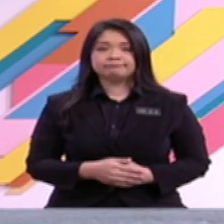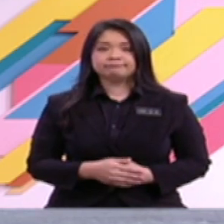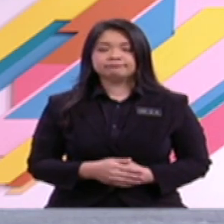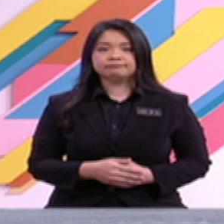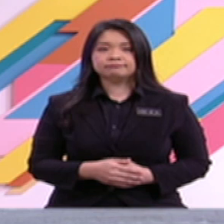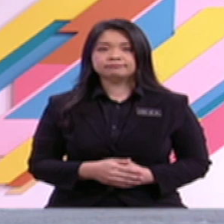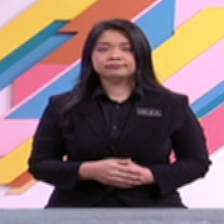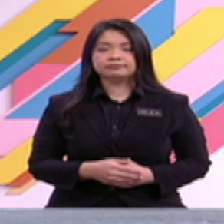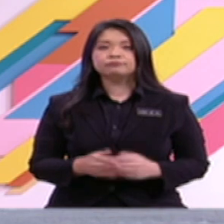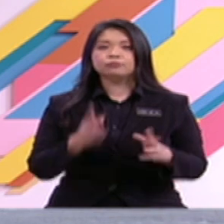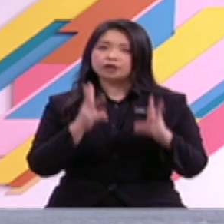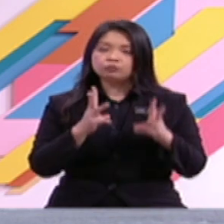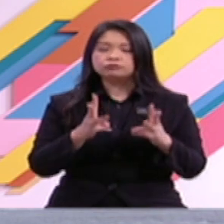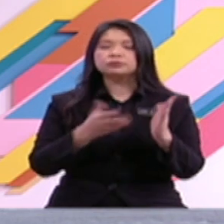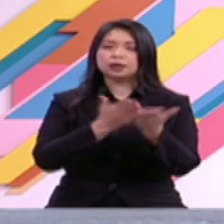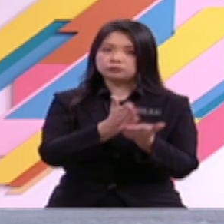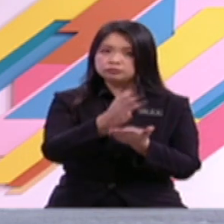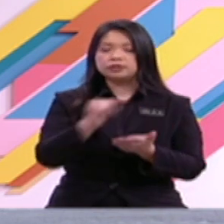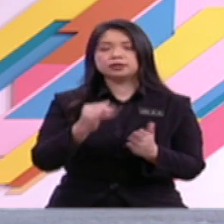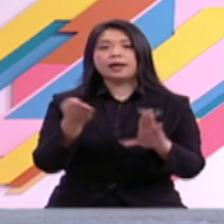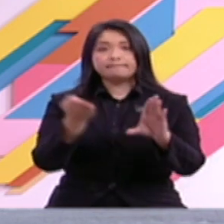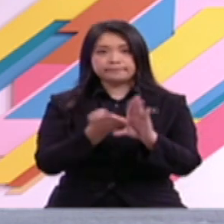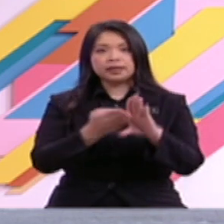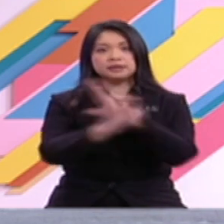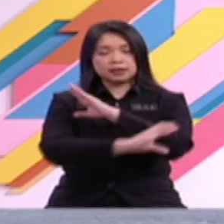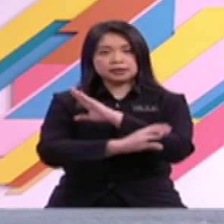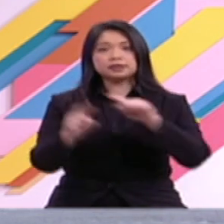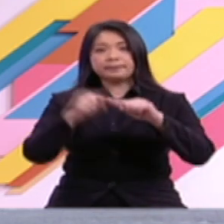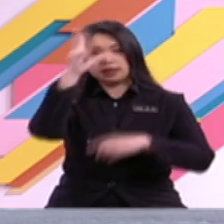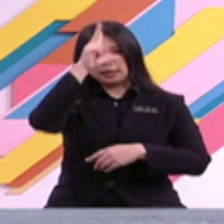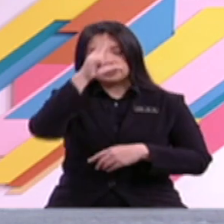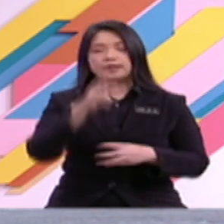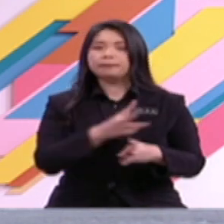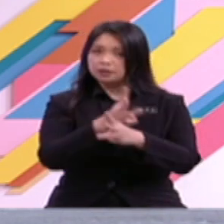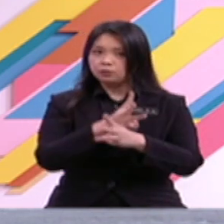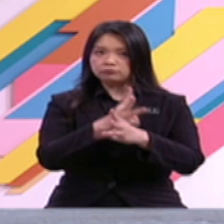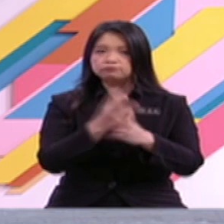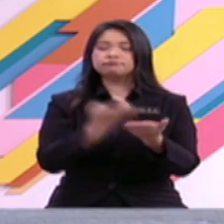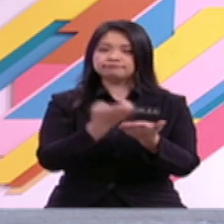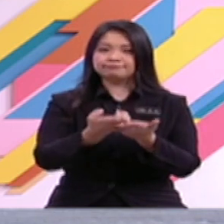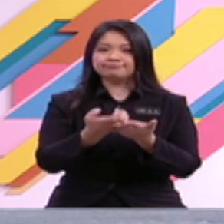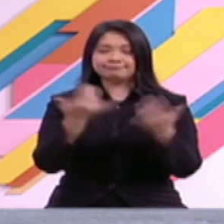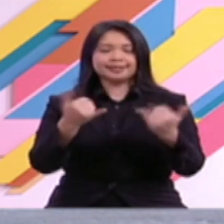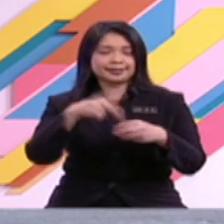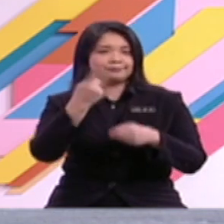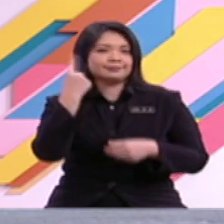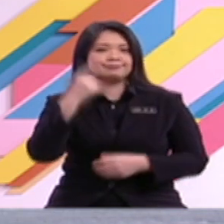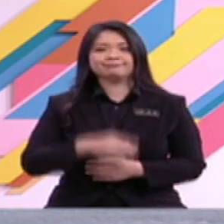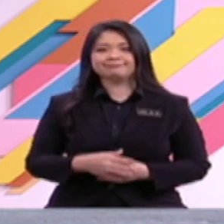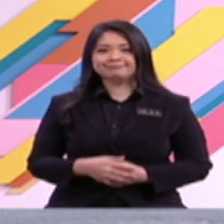melalui by negara Spanyol dikagetkan untuk mengawal keadaan ekonomi segitiga ini kedua kadullah boleh